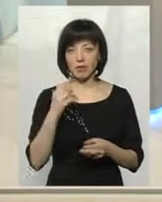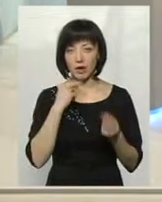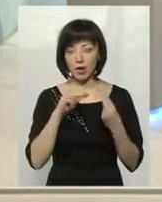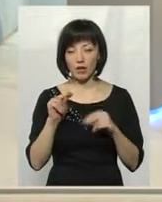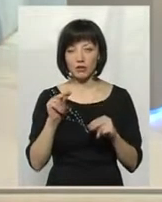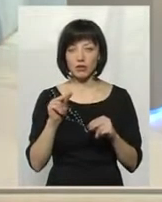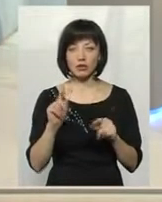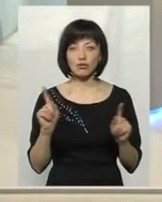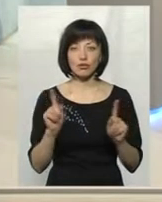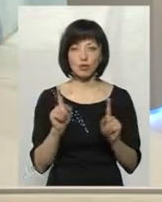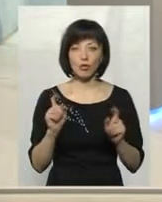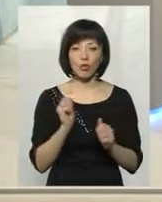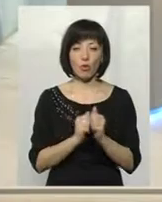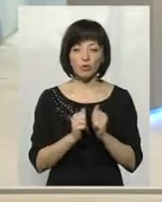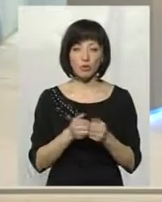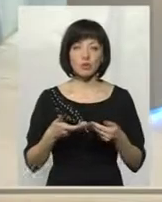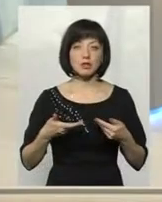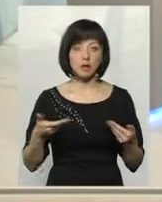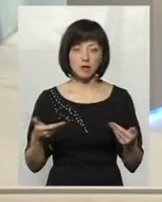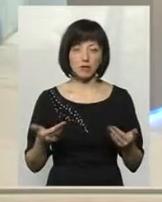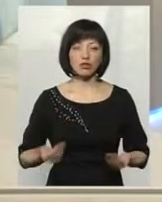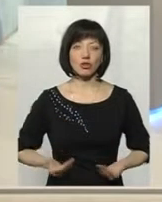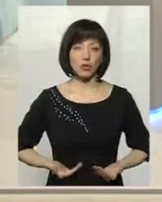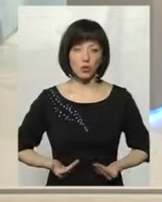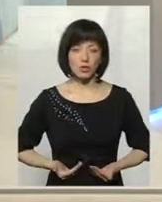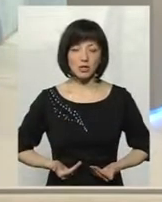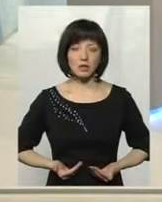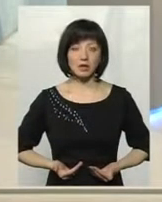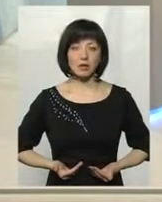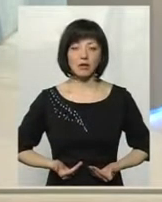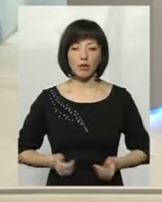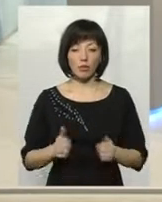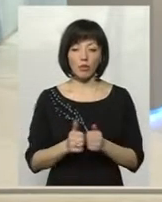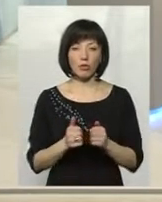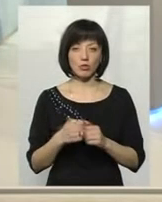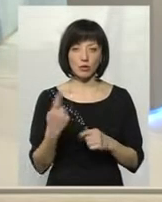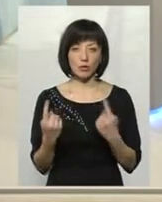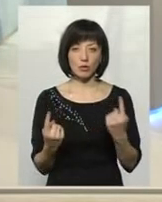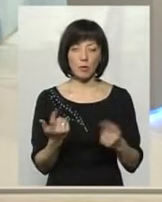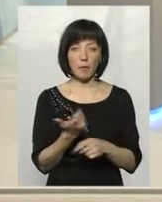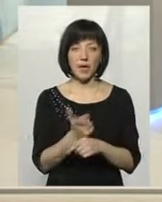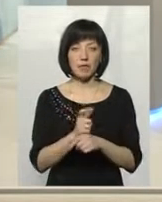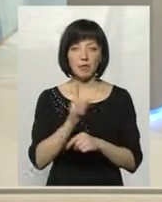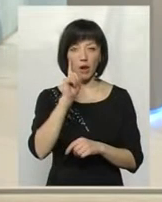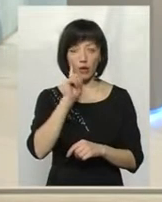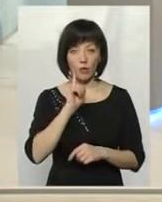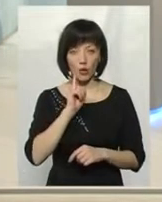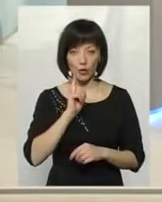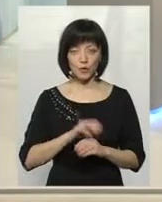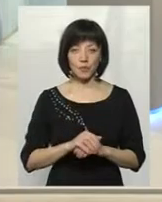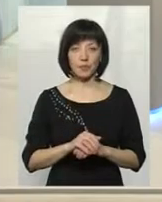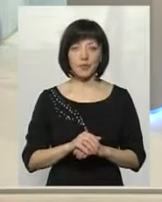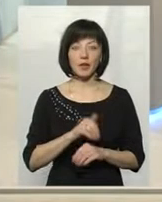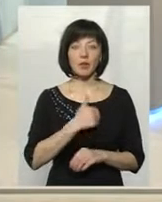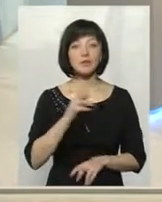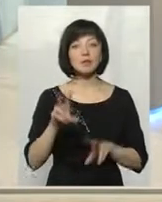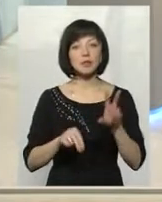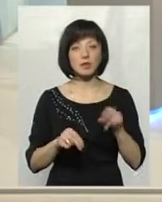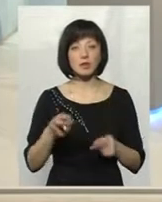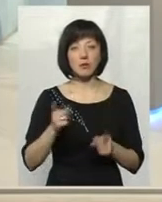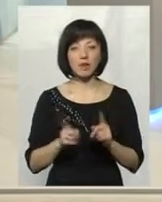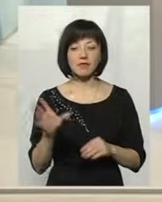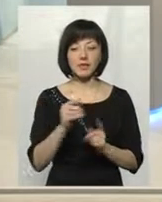краще, аби кожному з нас жилося поруч один з одним максимально комфортно. Хочеться сподіватися, що